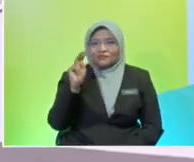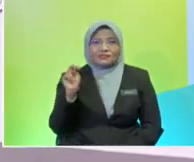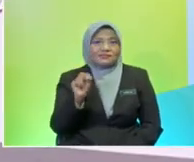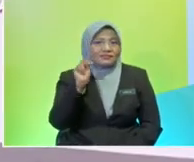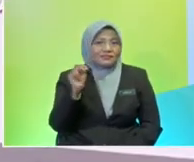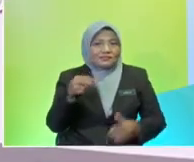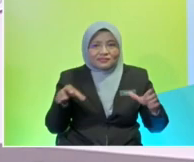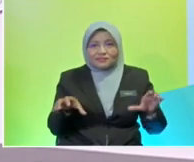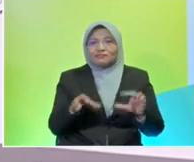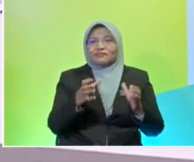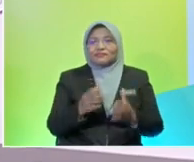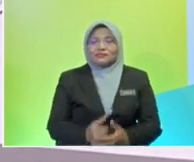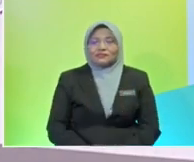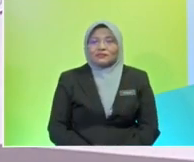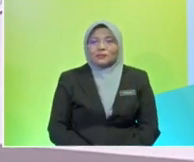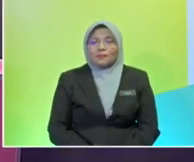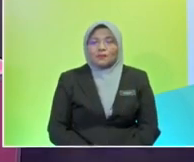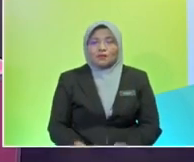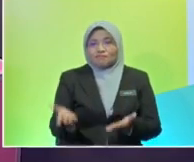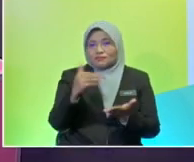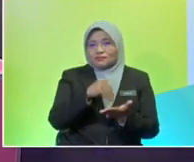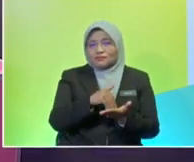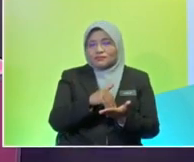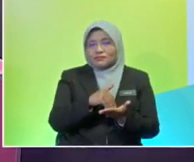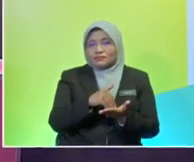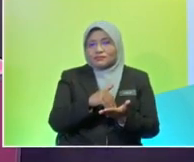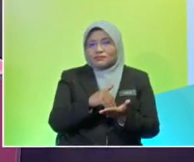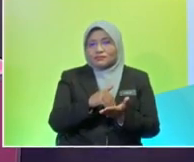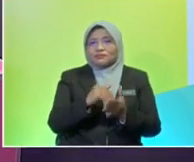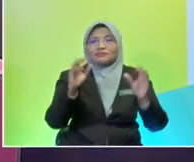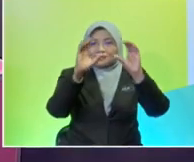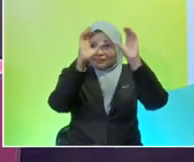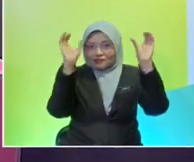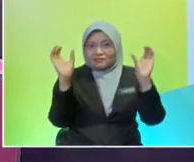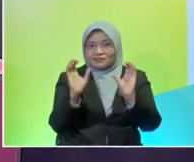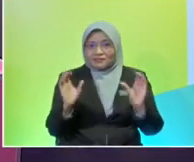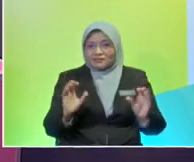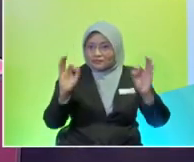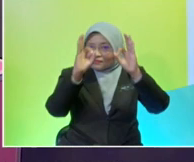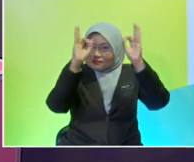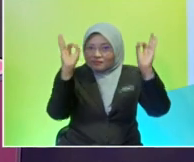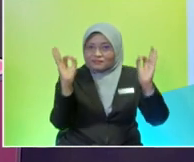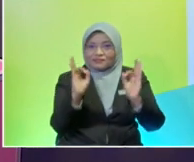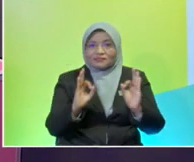Nisa dan kita tinggal dengan cuaca salju baik